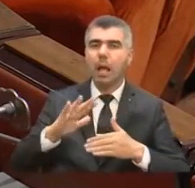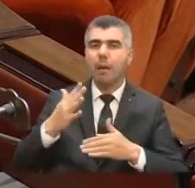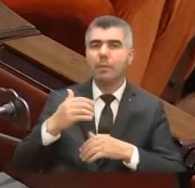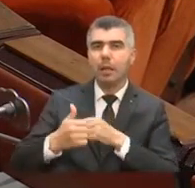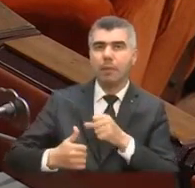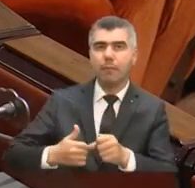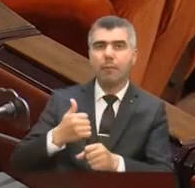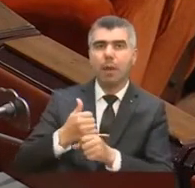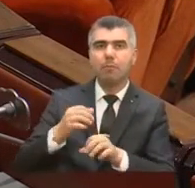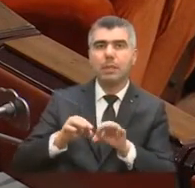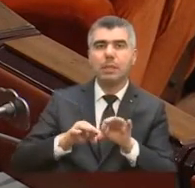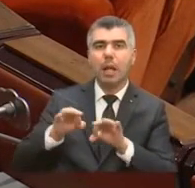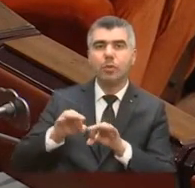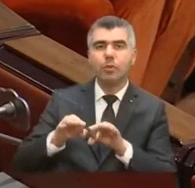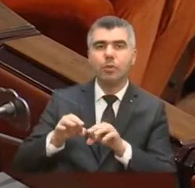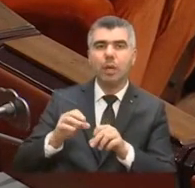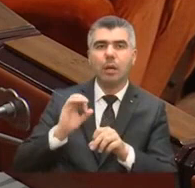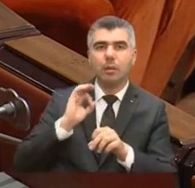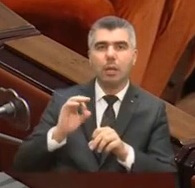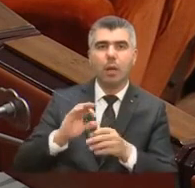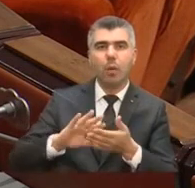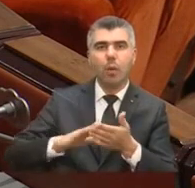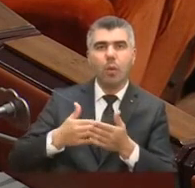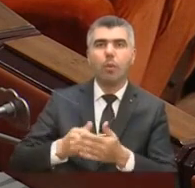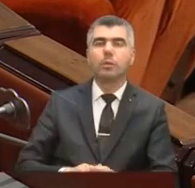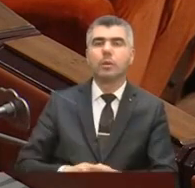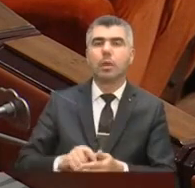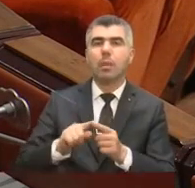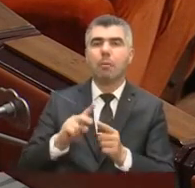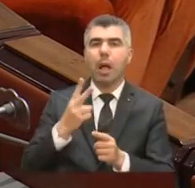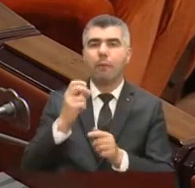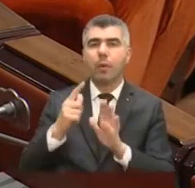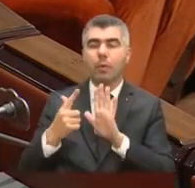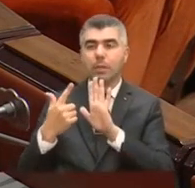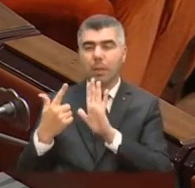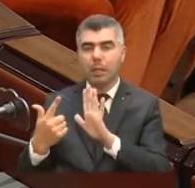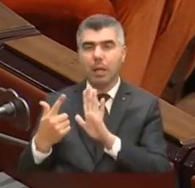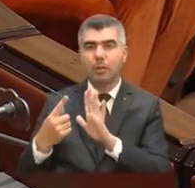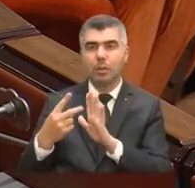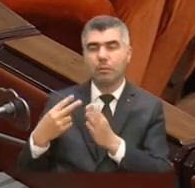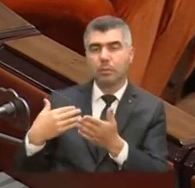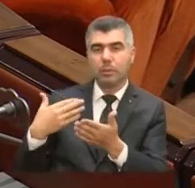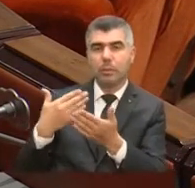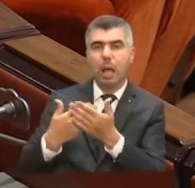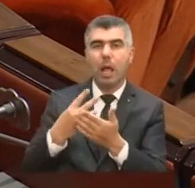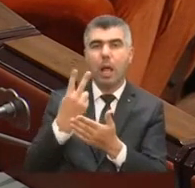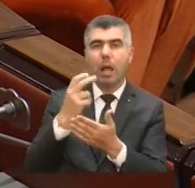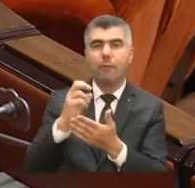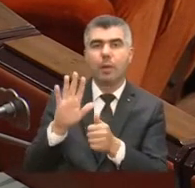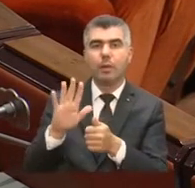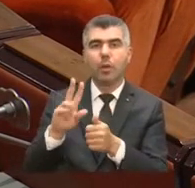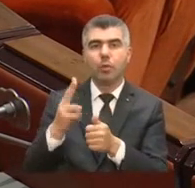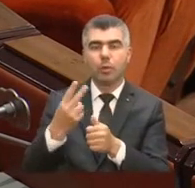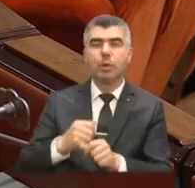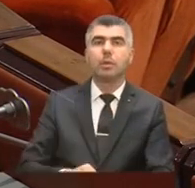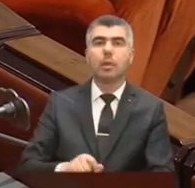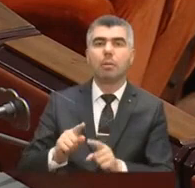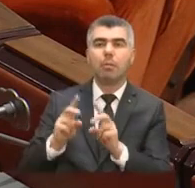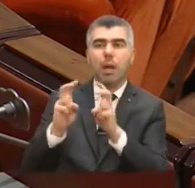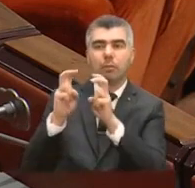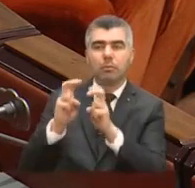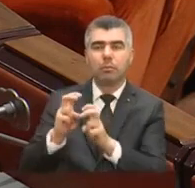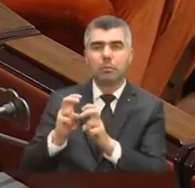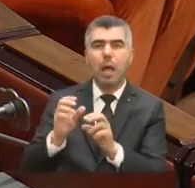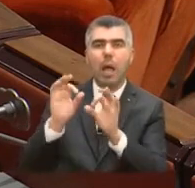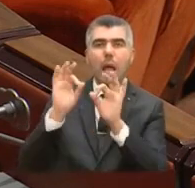تنفيذ الاستراتيجيه الوطنيه للسلامه الطرقيه للعشريه 2017-2026 تبين ان هناك تراجع في عدد القتلى